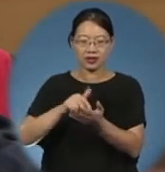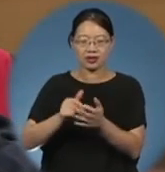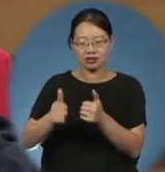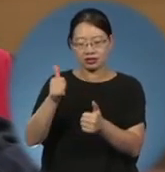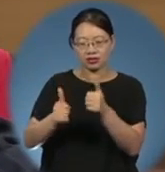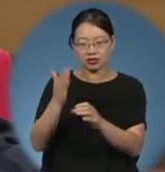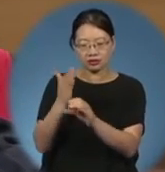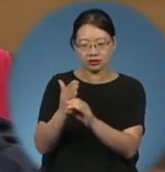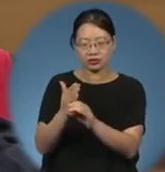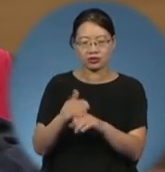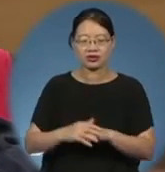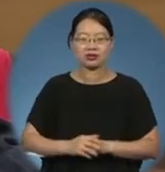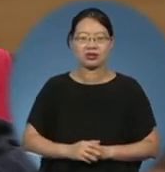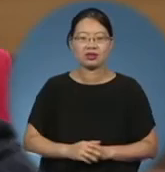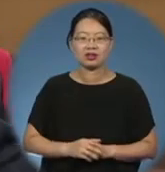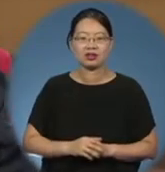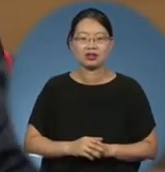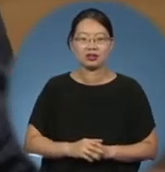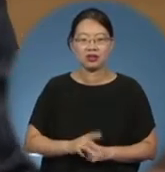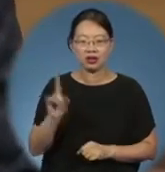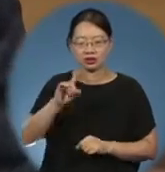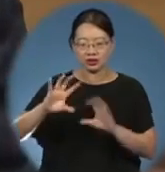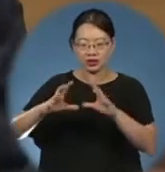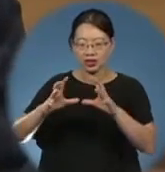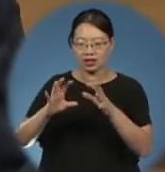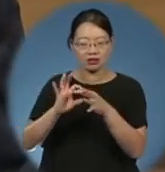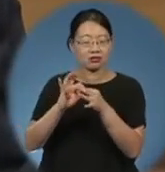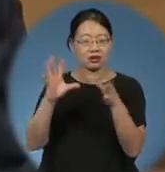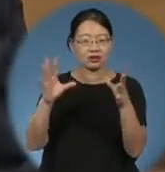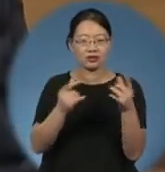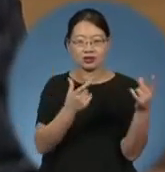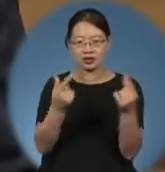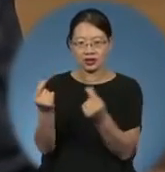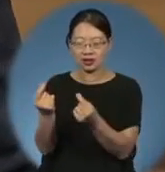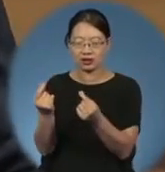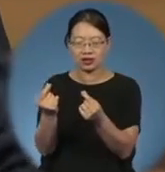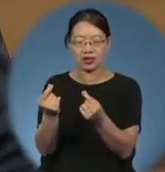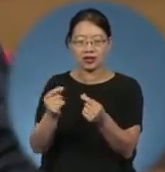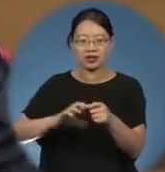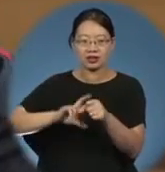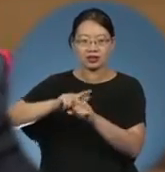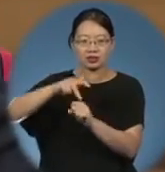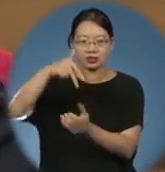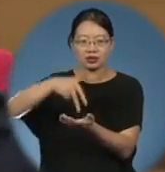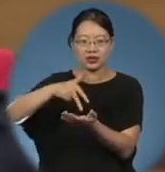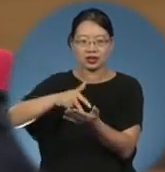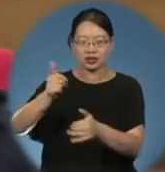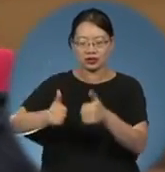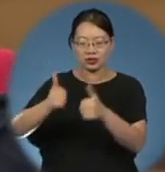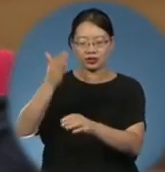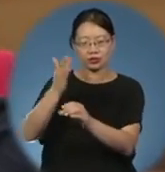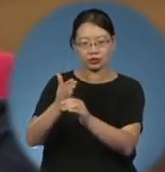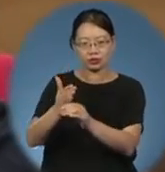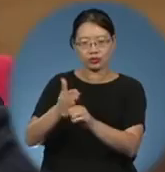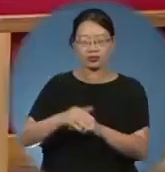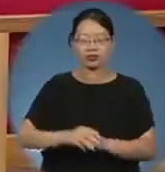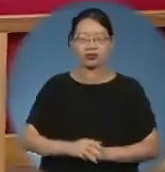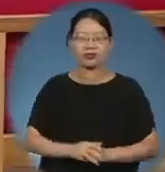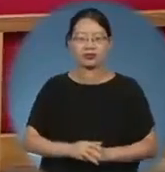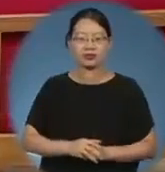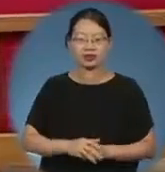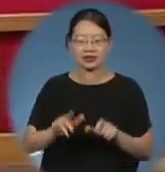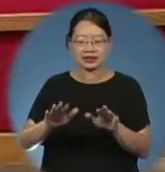경쟁이 되고 있다 예 그 어느 나라를 할 거 없이 다 지구적 차원에서 경쟁이 진행되고 있다